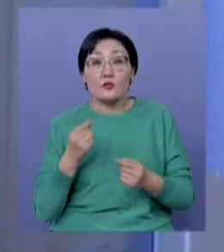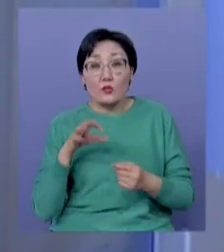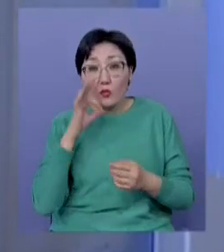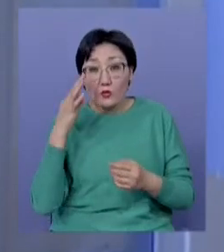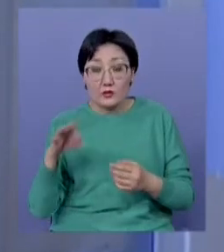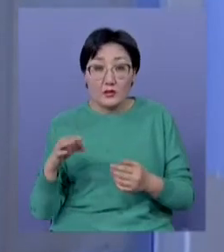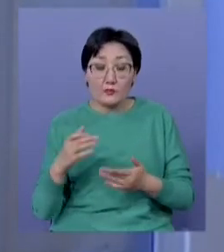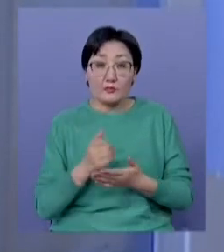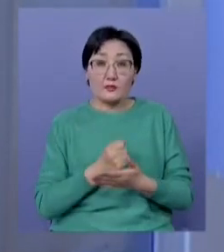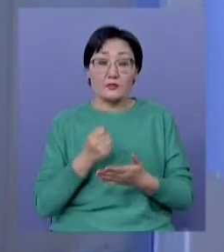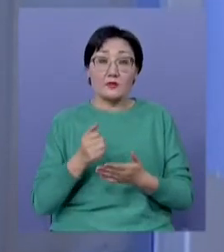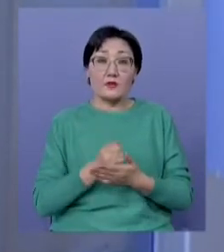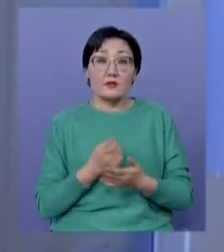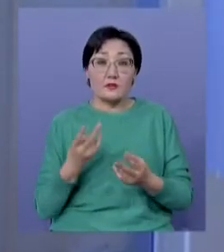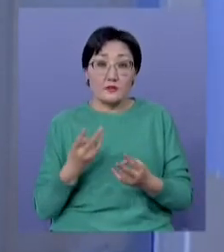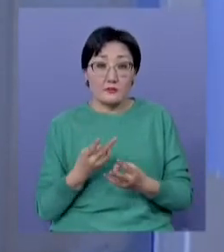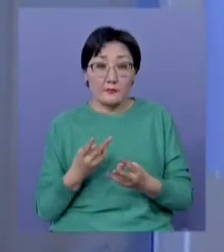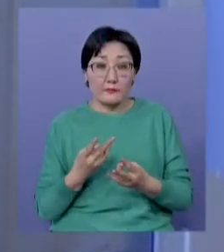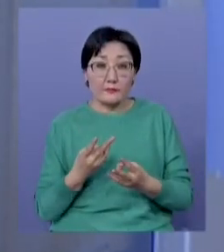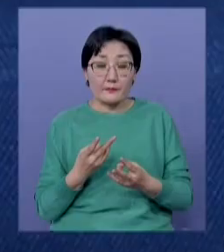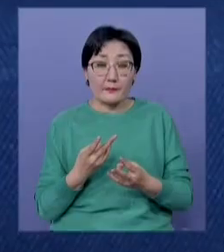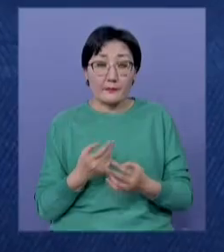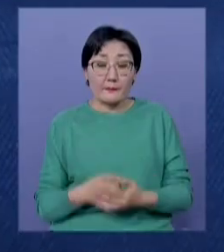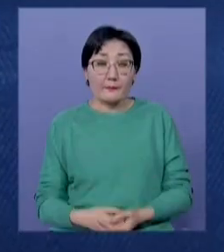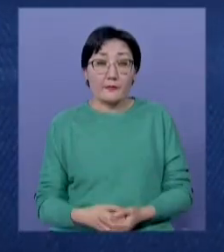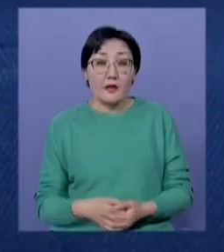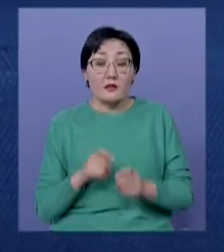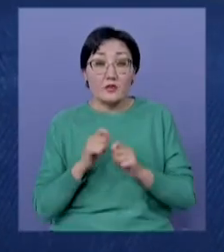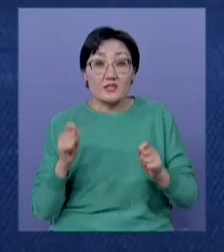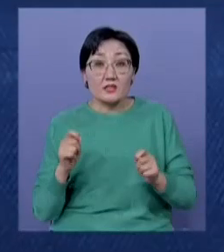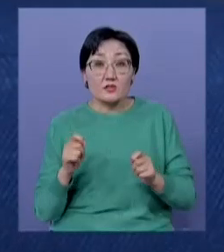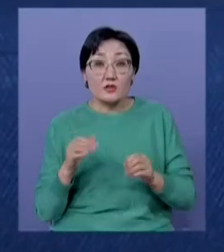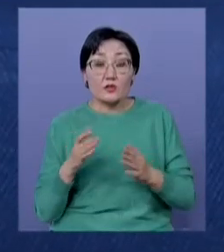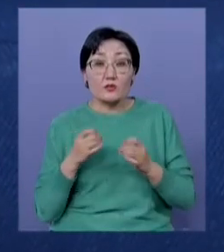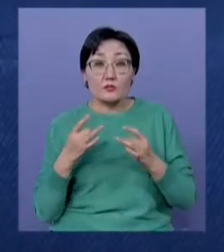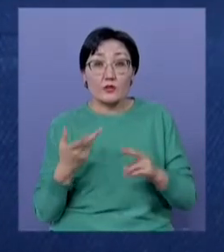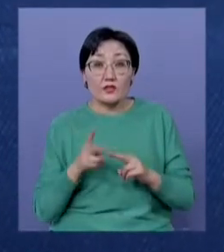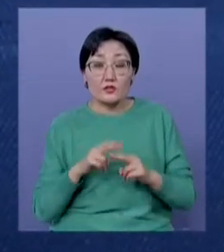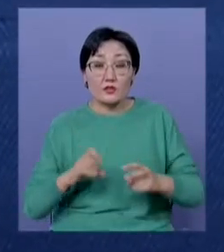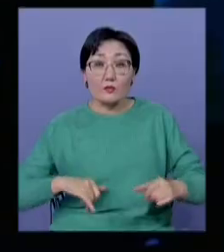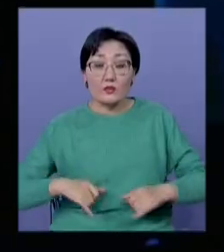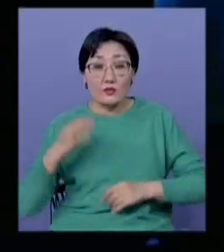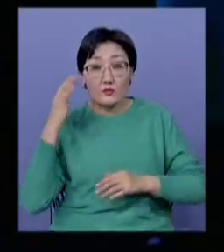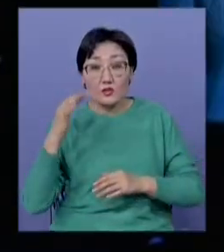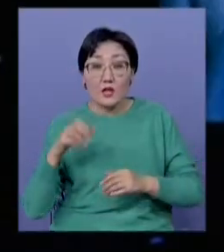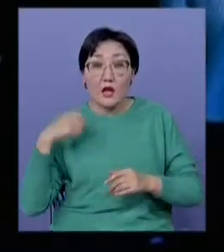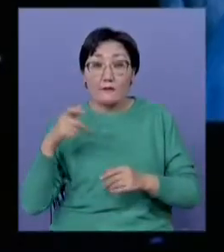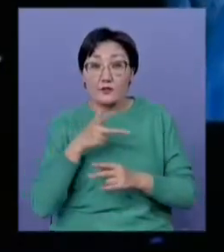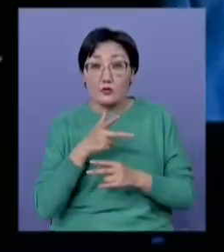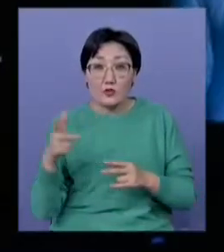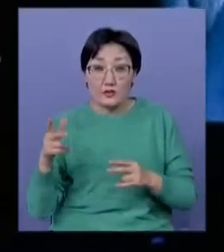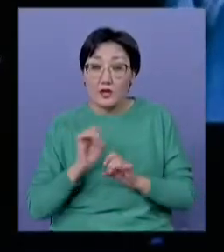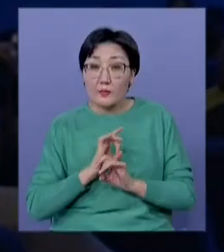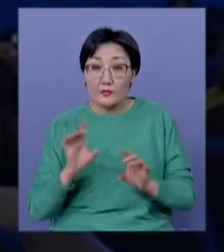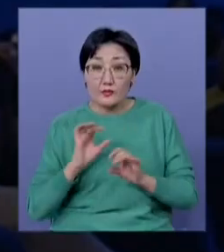шеберлік жағынан біраз шыңдану керек. Марапаттау рәсімінде бұл зұлымдықтың мән мағынасын бейнеролик арқылы